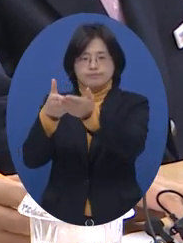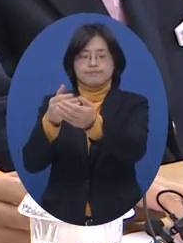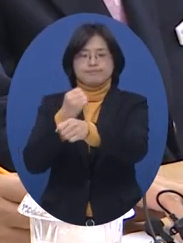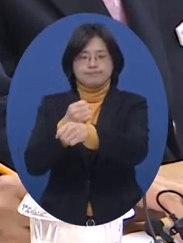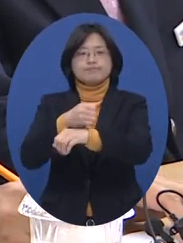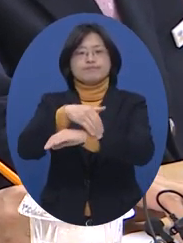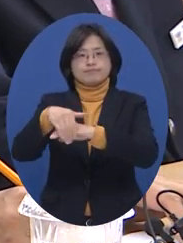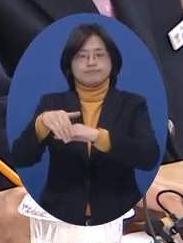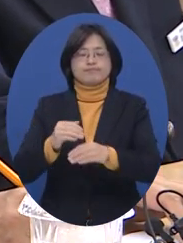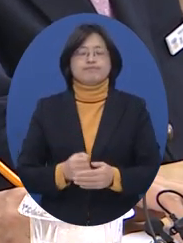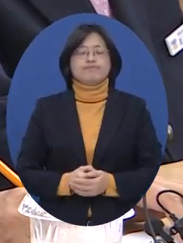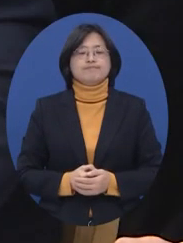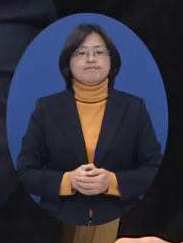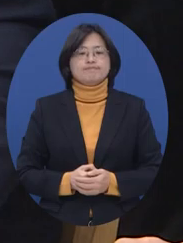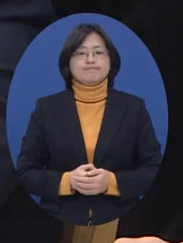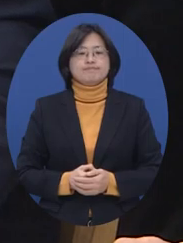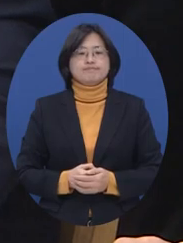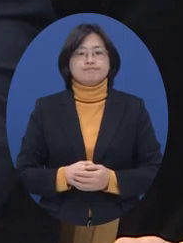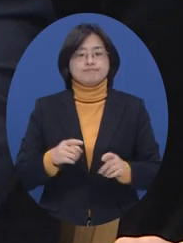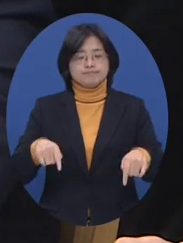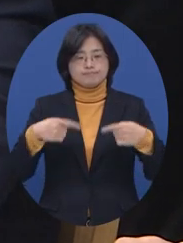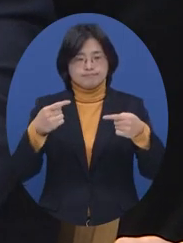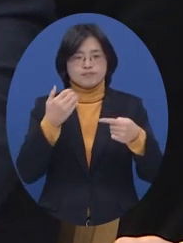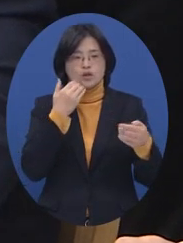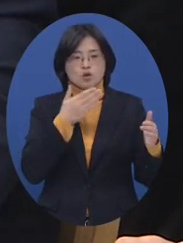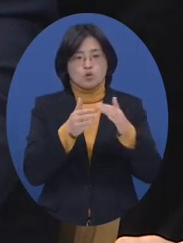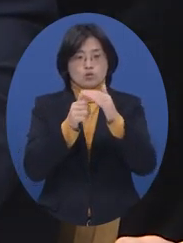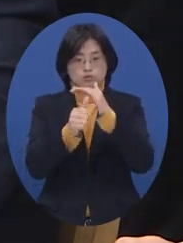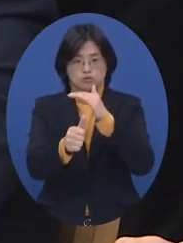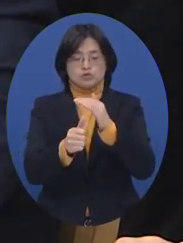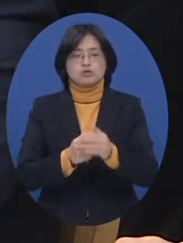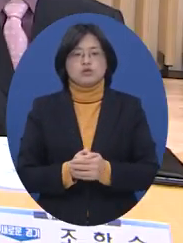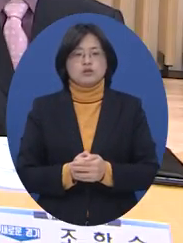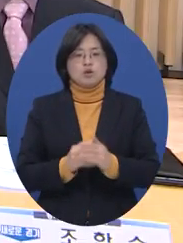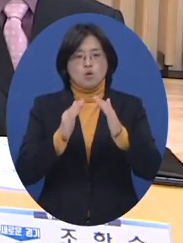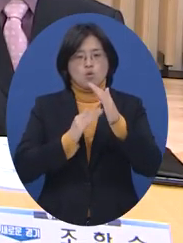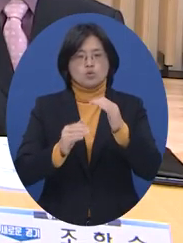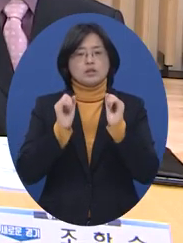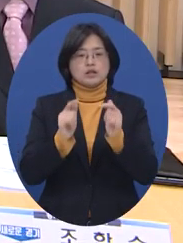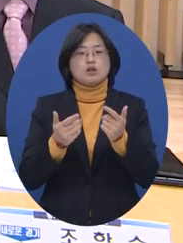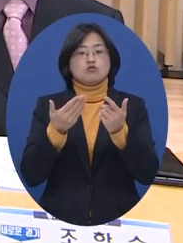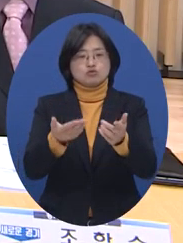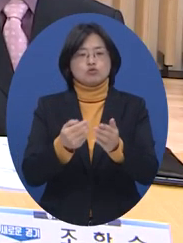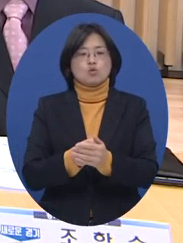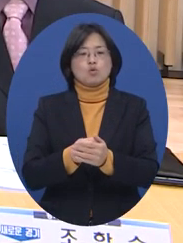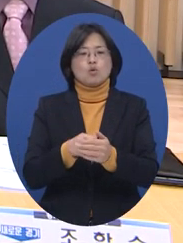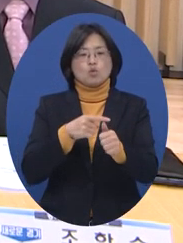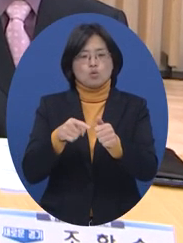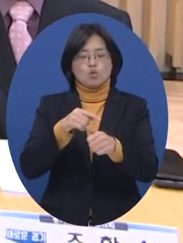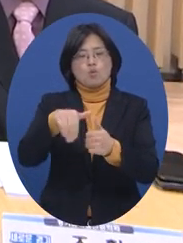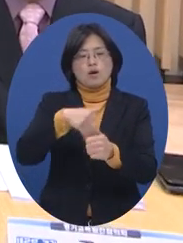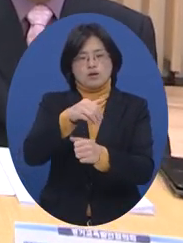나가기로 했습니다. 이날 참석한 이재명 경기도지사는 공정한 기회가 주어지는 교육 환경을